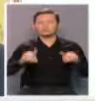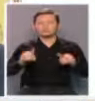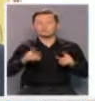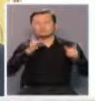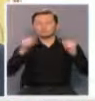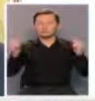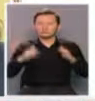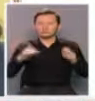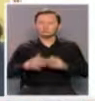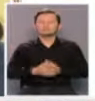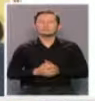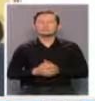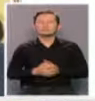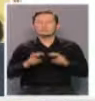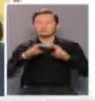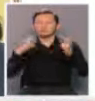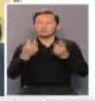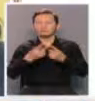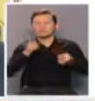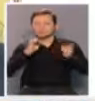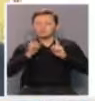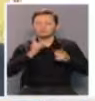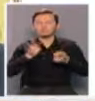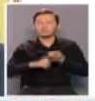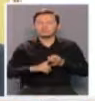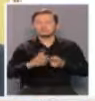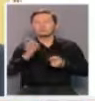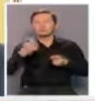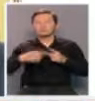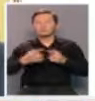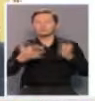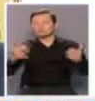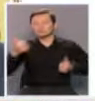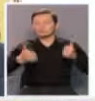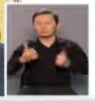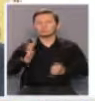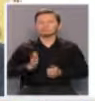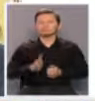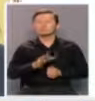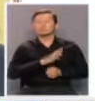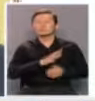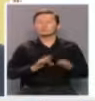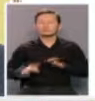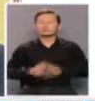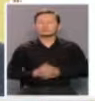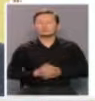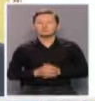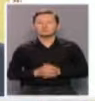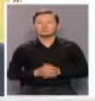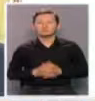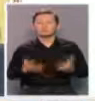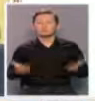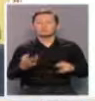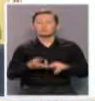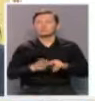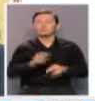семинар сабақтарын, дөңгелек үстелдер және әртүрлі байқаулар өткізіп жұмыстанып тұрамыз. Міне